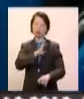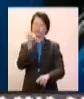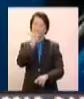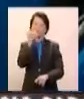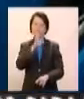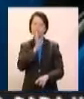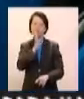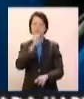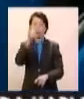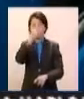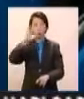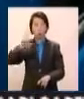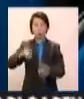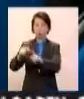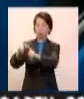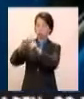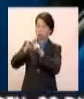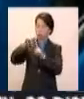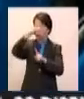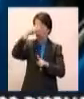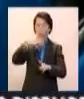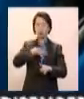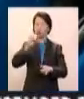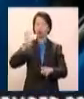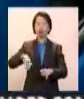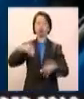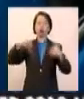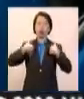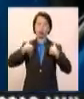belum memperoleh sebarang kenyataan hitam putih.